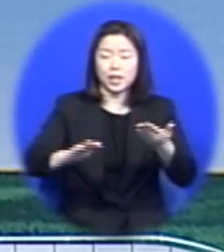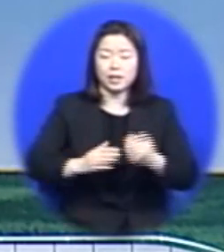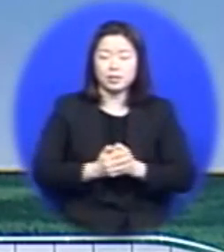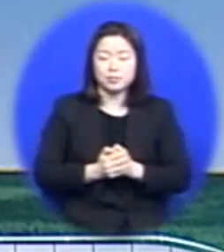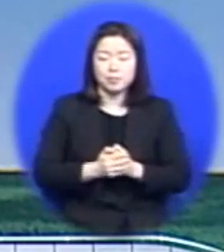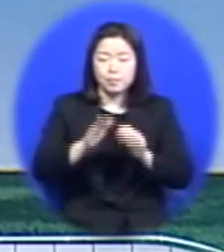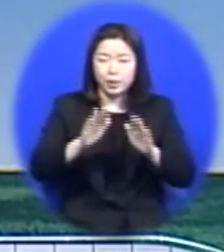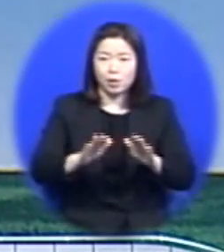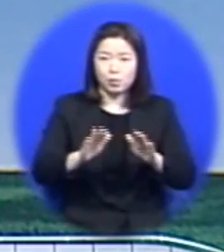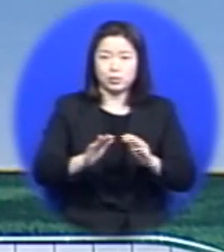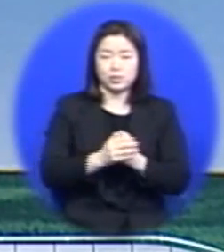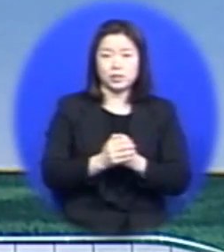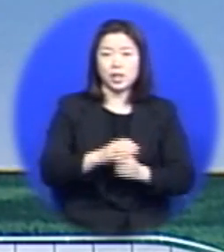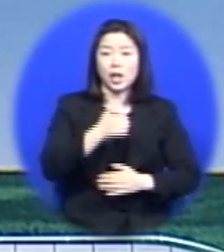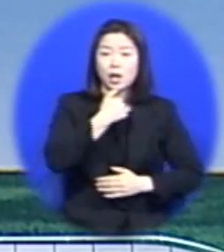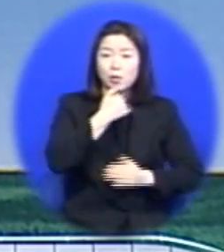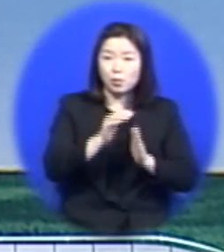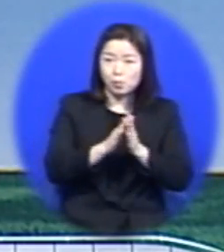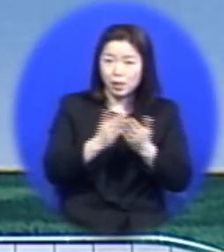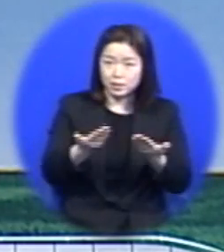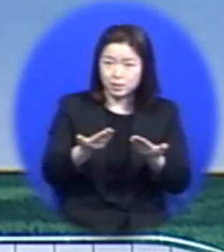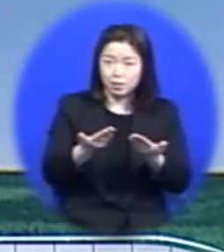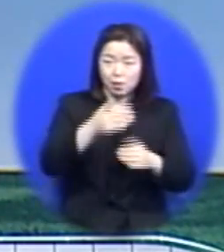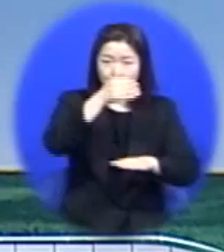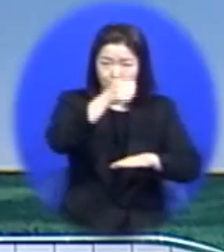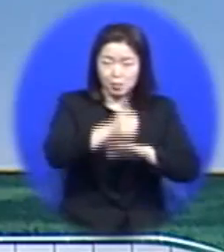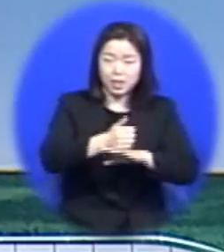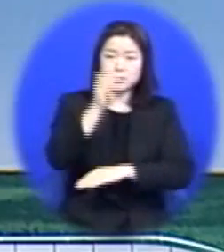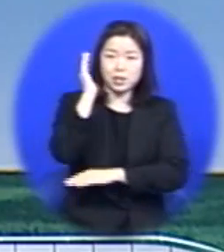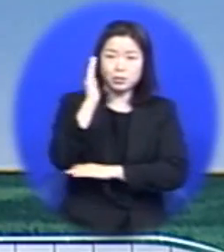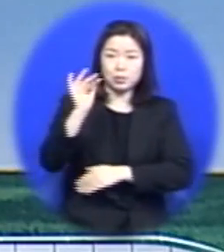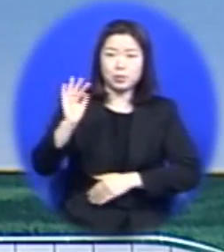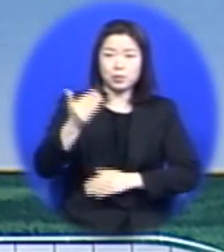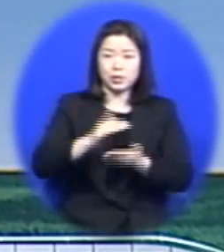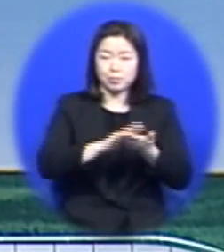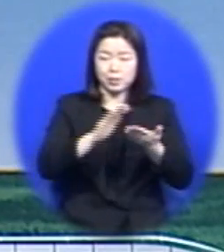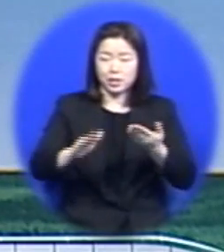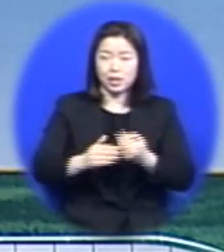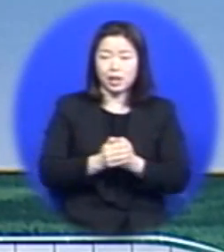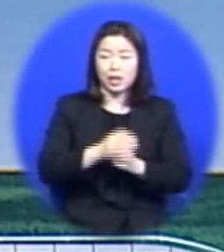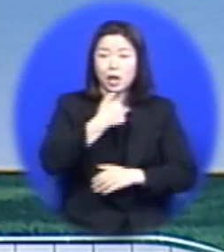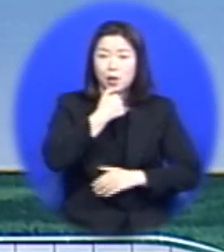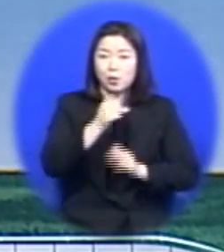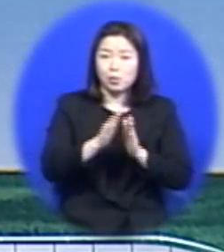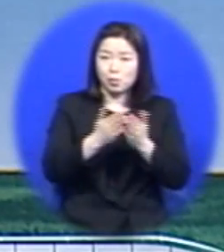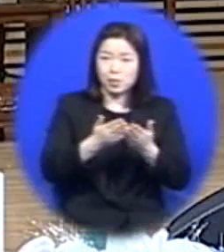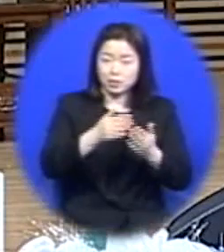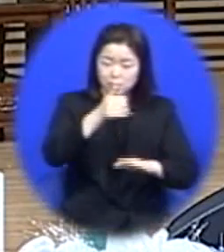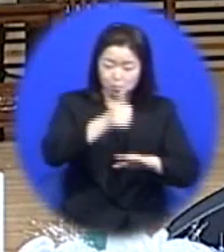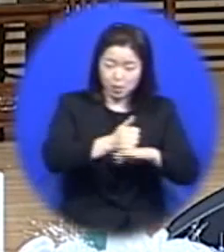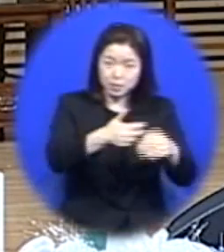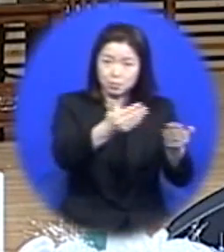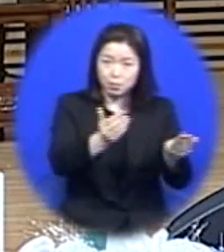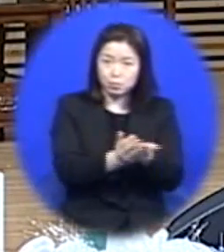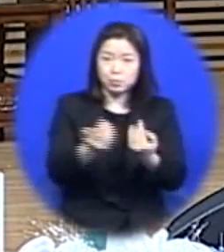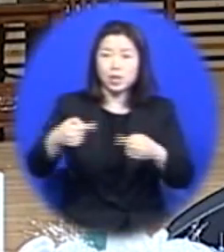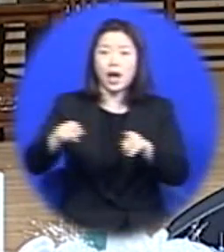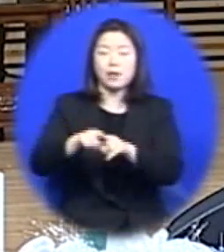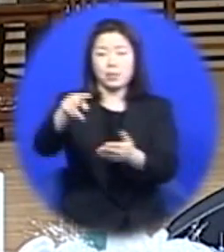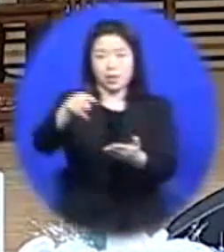자, 오늘 로마서 이제 마지막 설교가 되겠습니다. 로마서의 마지막 부분을 우리가 같이